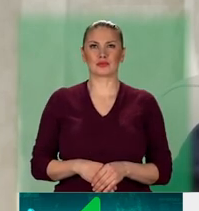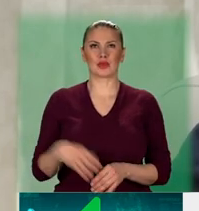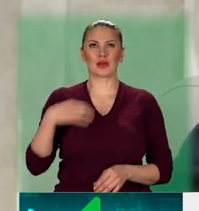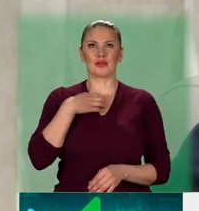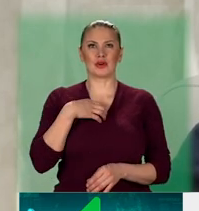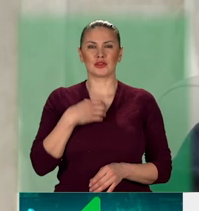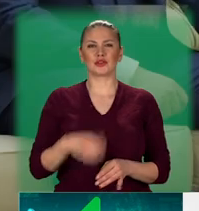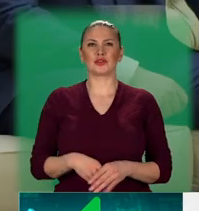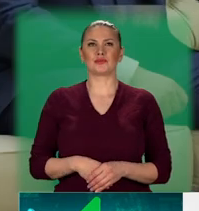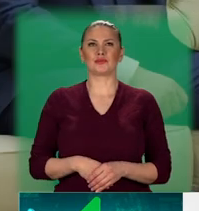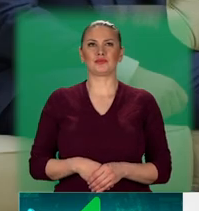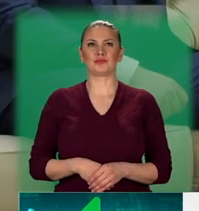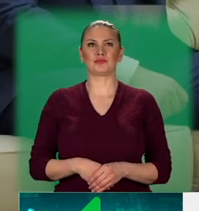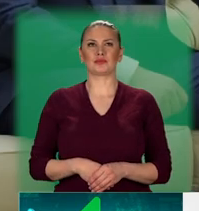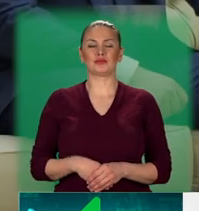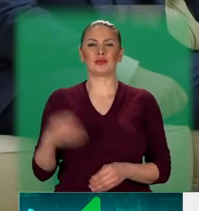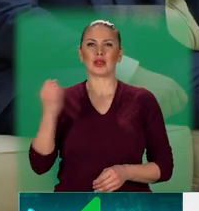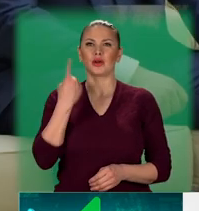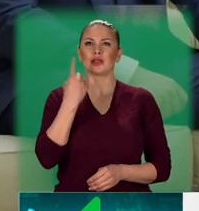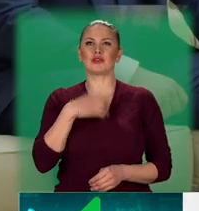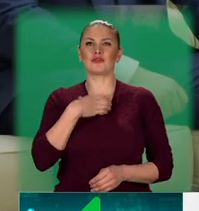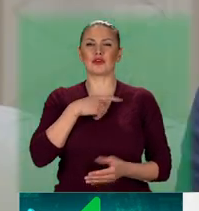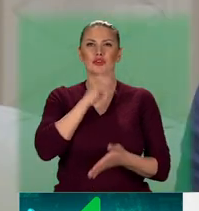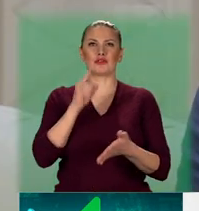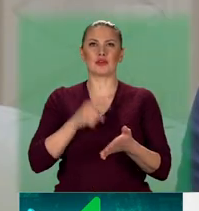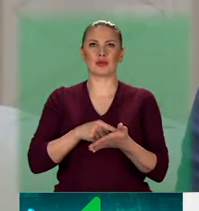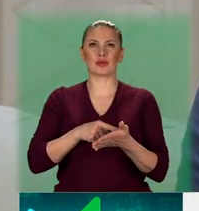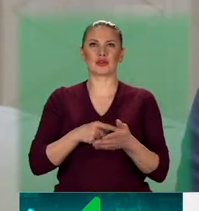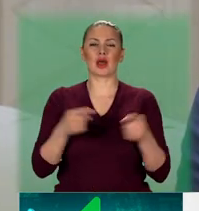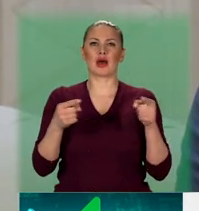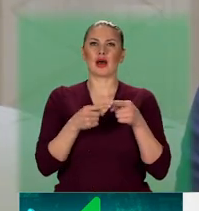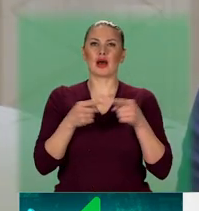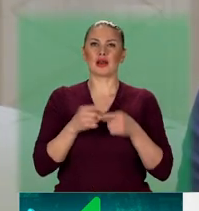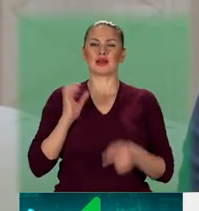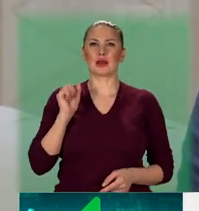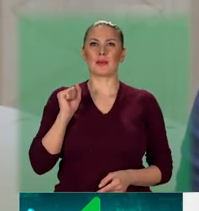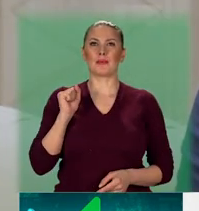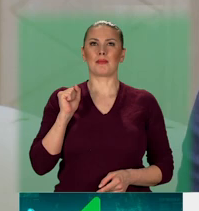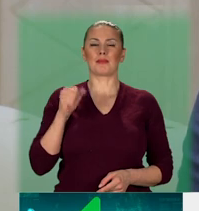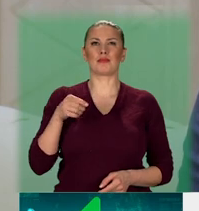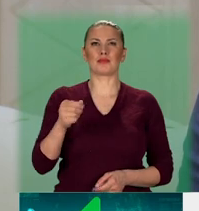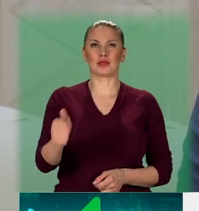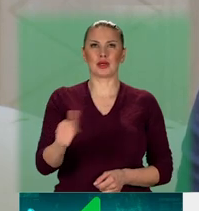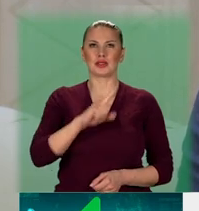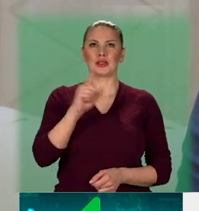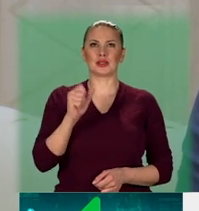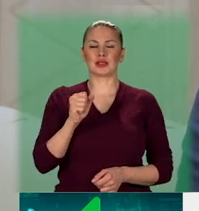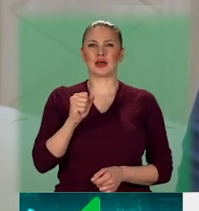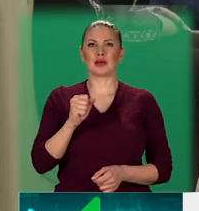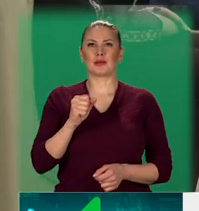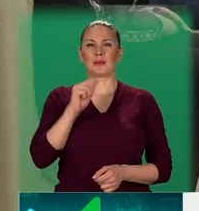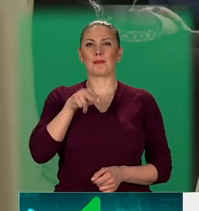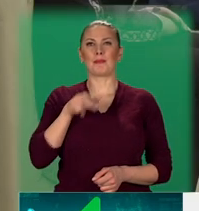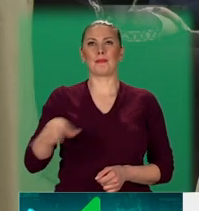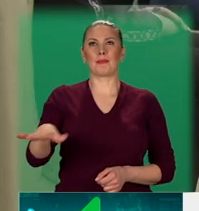3 раза? Да. Еще один очень важный вопрос – арендная плата за помещения, в которых ведут деятельность. Правительство предусмотрело меры,